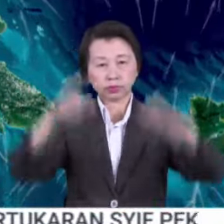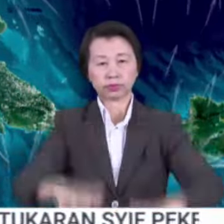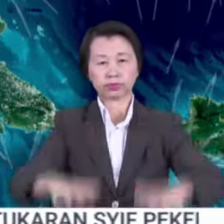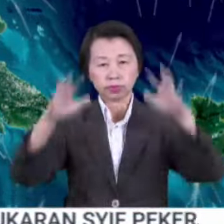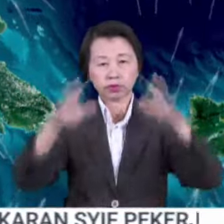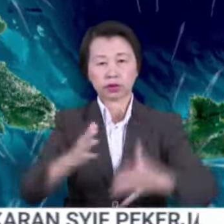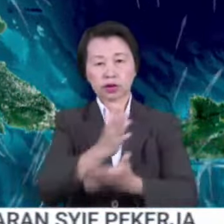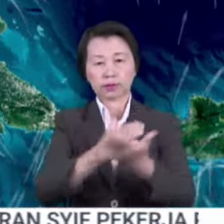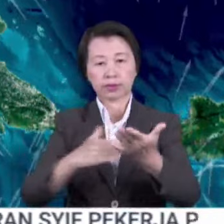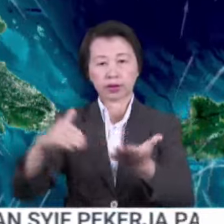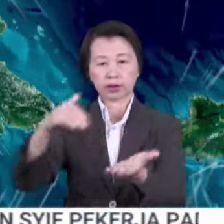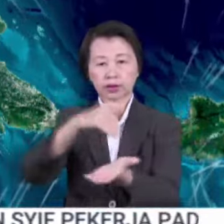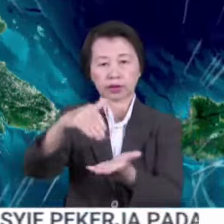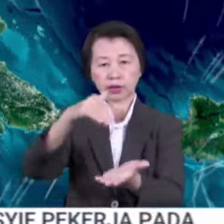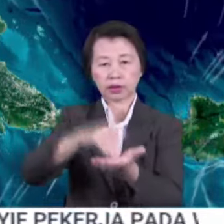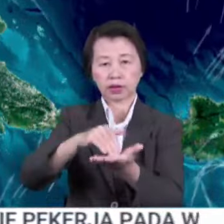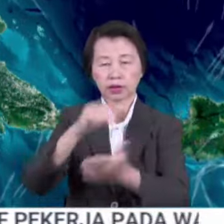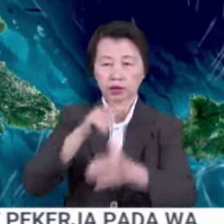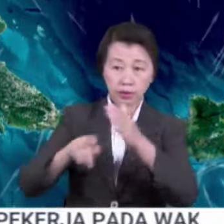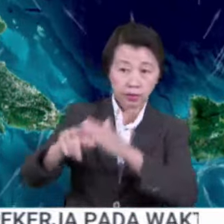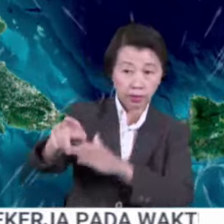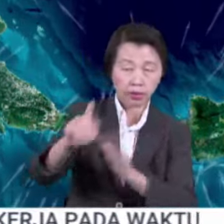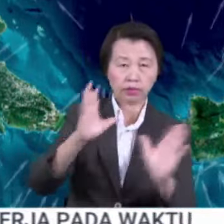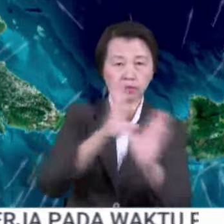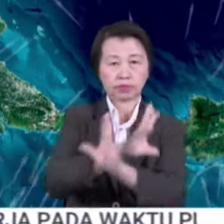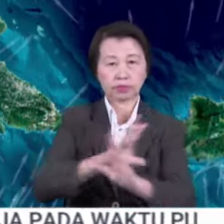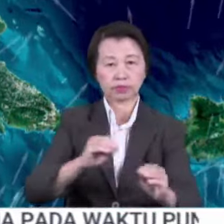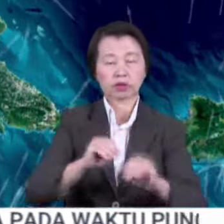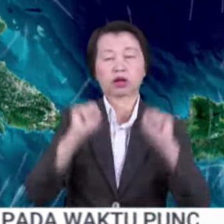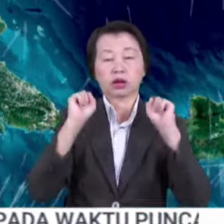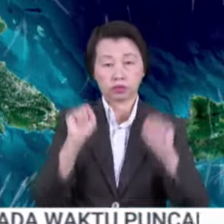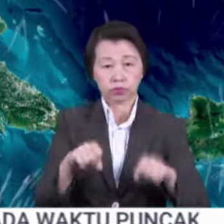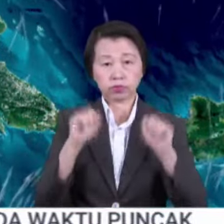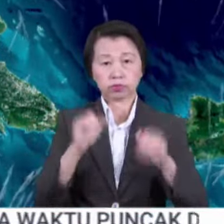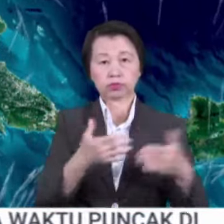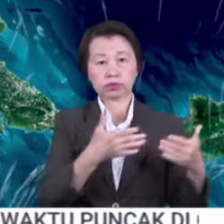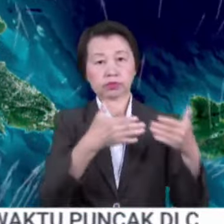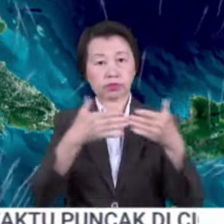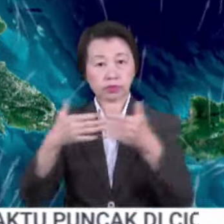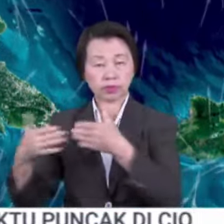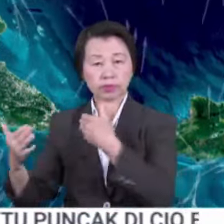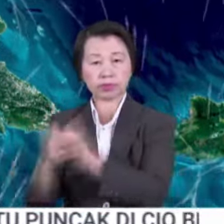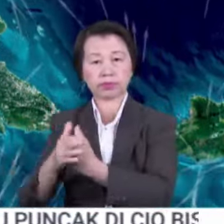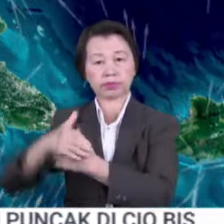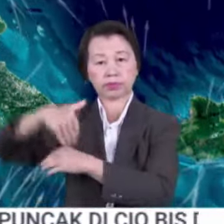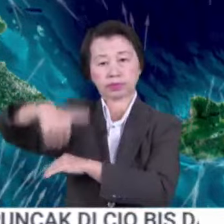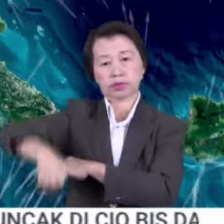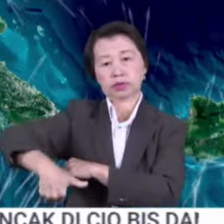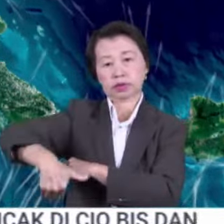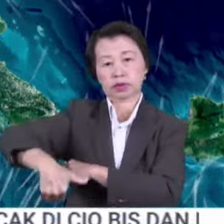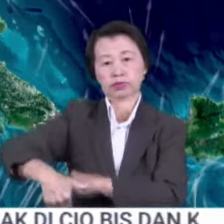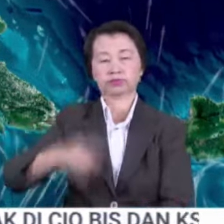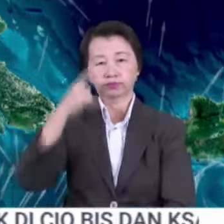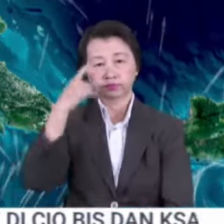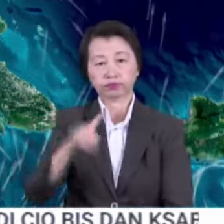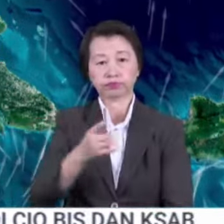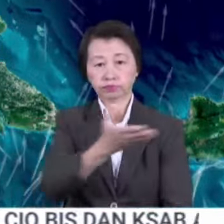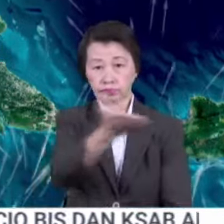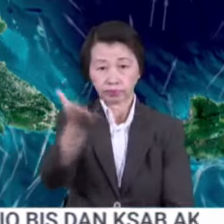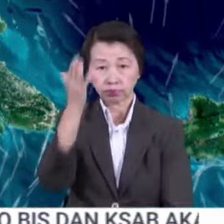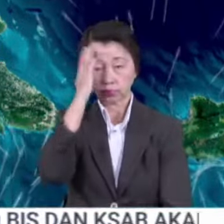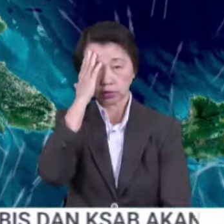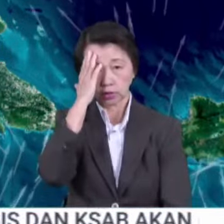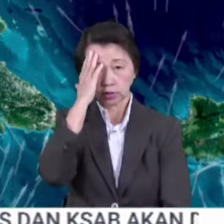berlaku di bagian tengah dan pedalaman sarawa kami jagakan boleh berlanjut Dan sehingga ke malam nanti untuk teman-teman Anda